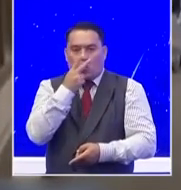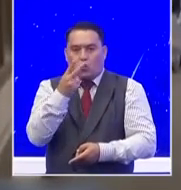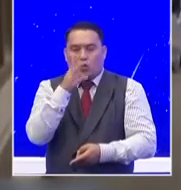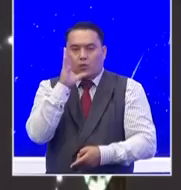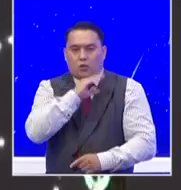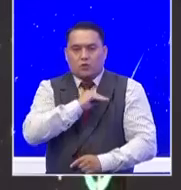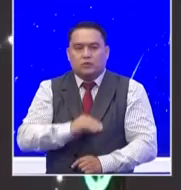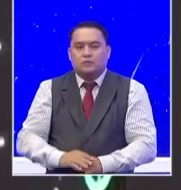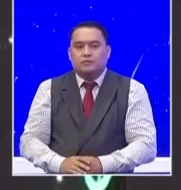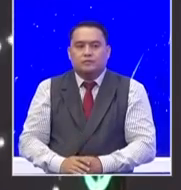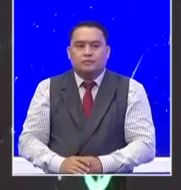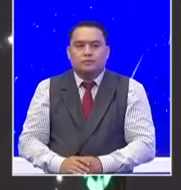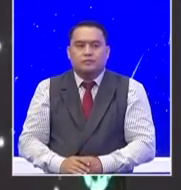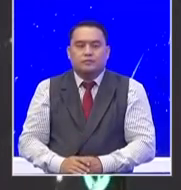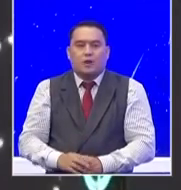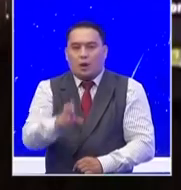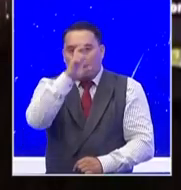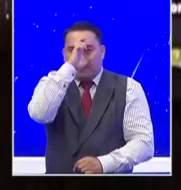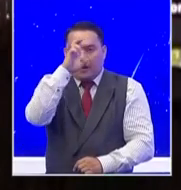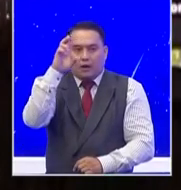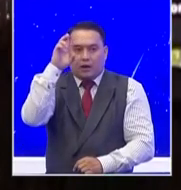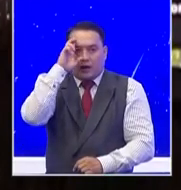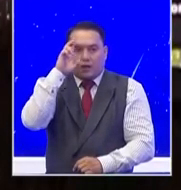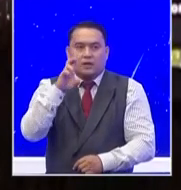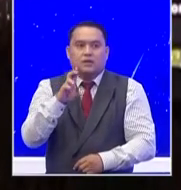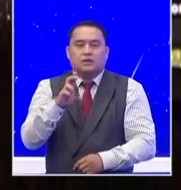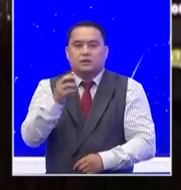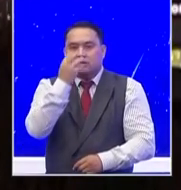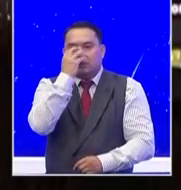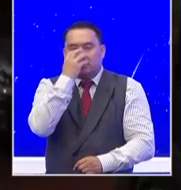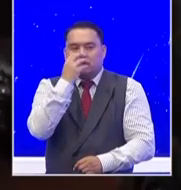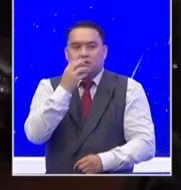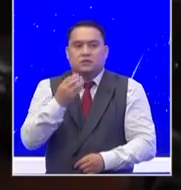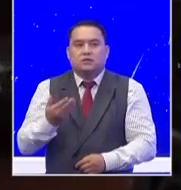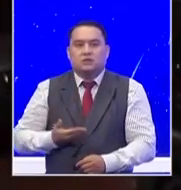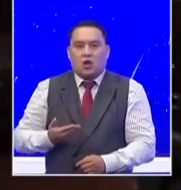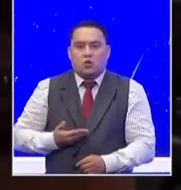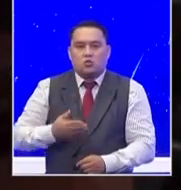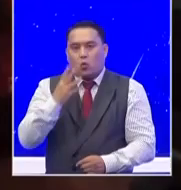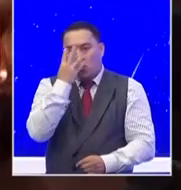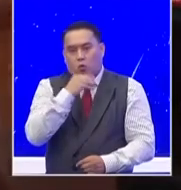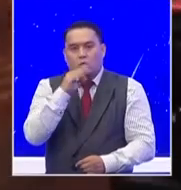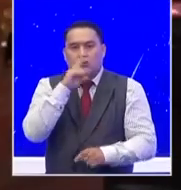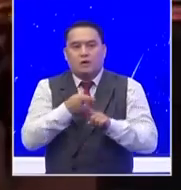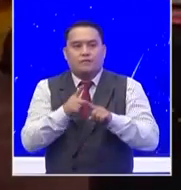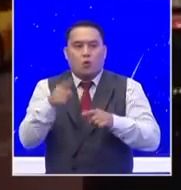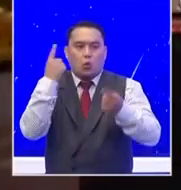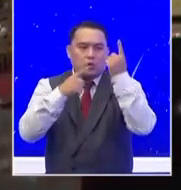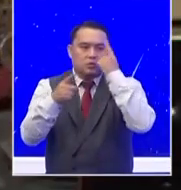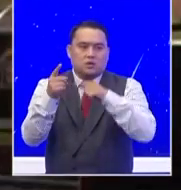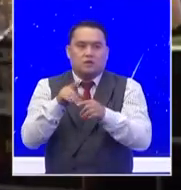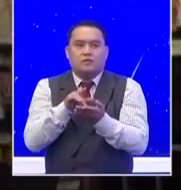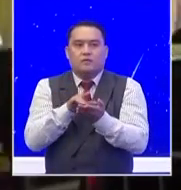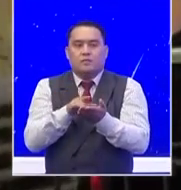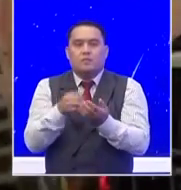болады. Бразилия халқы карантин кезеңінде де цирк қойылымын тамашалай алады. Енді тұрғындар өнерпаздар өнерін